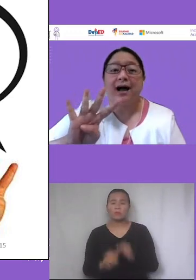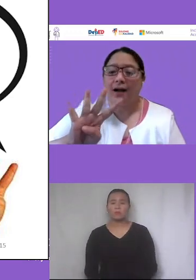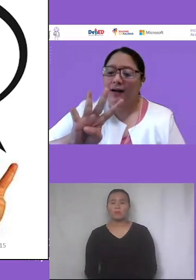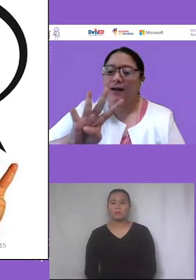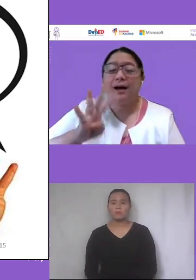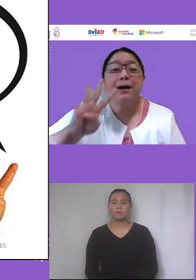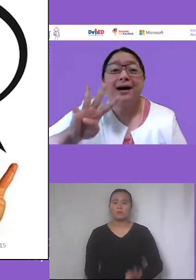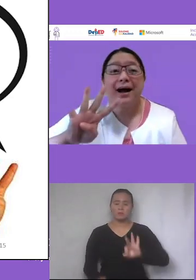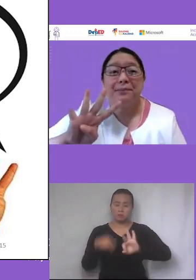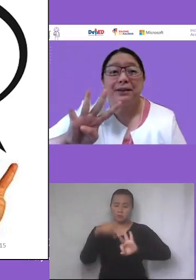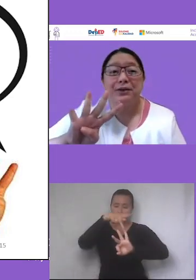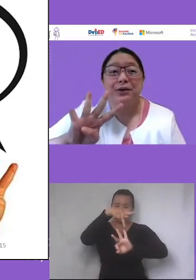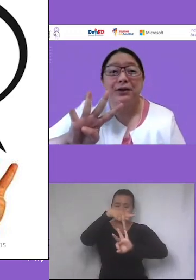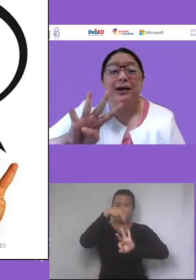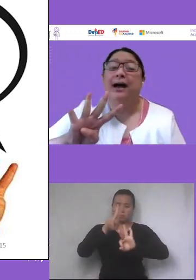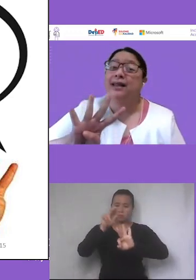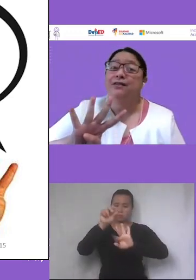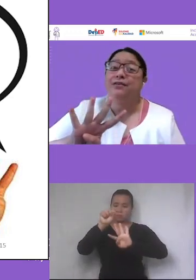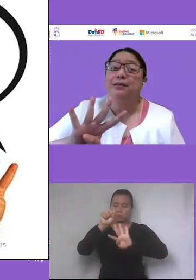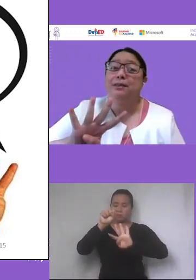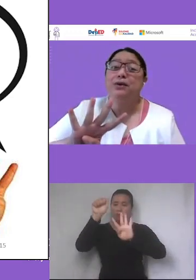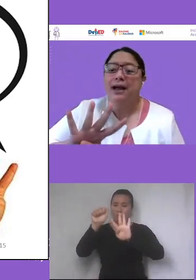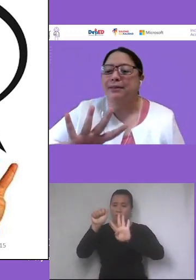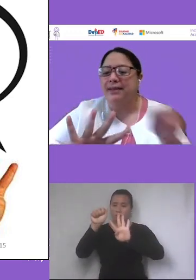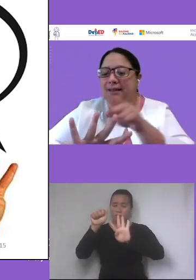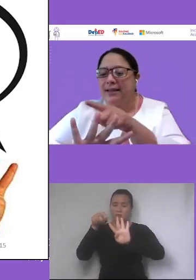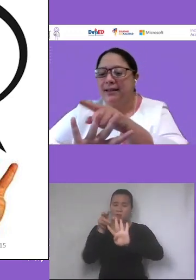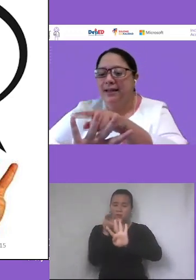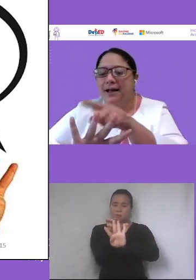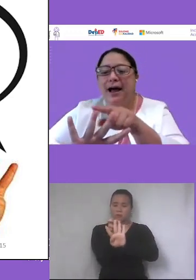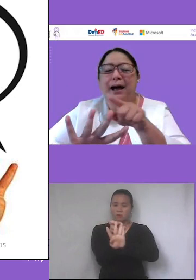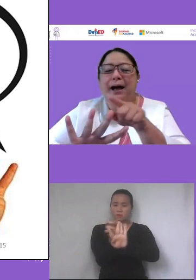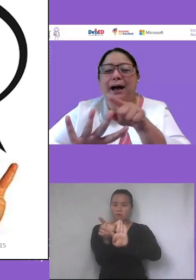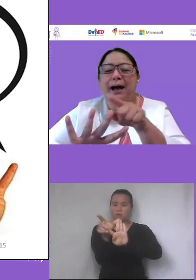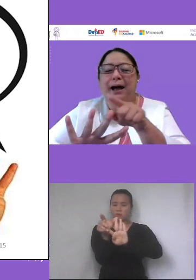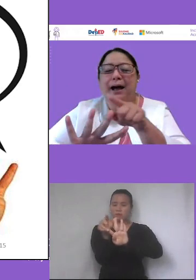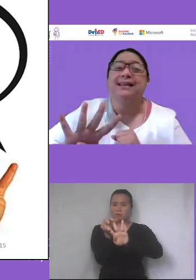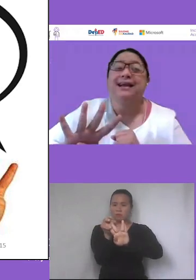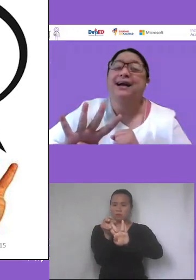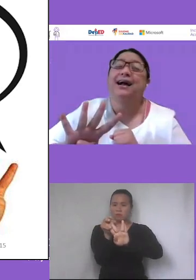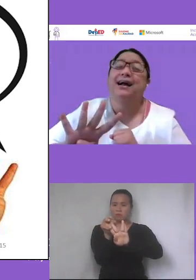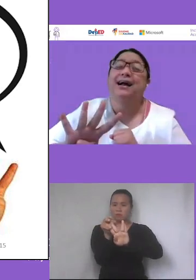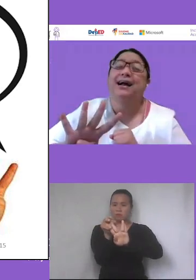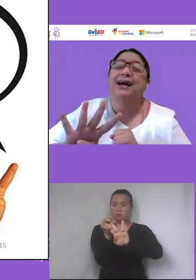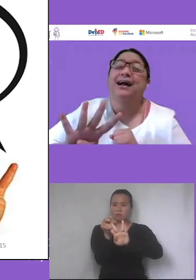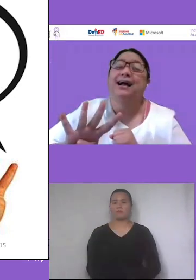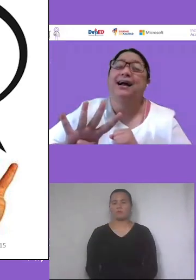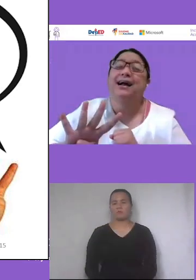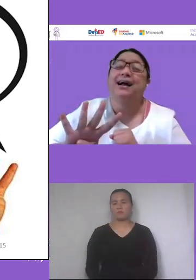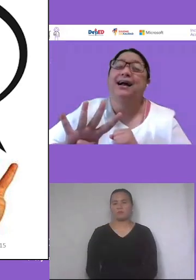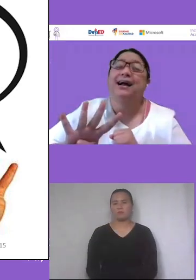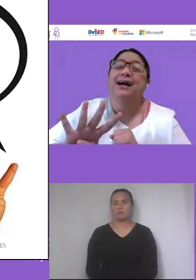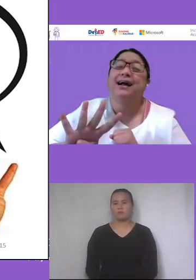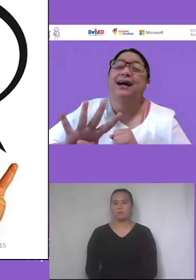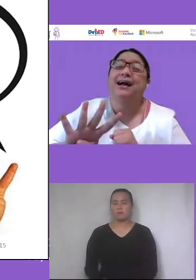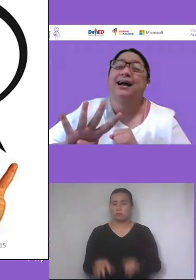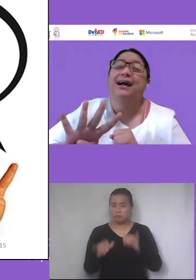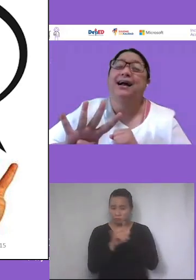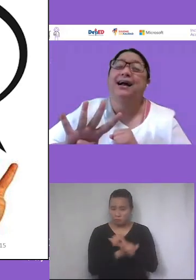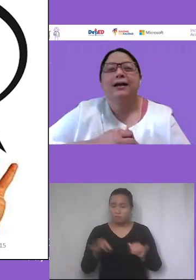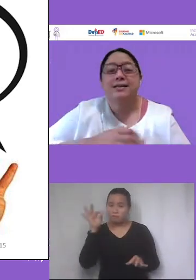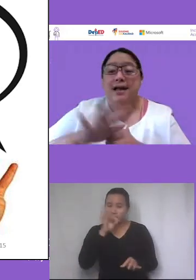P-U-S-A. Aba, apat yun. At dahil Filipino ang gamit natin, apat rin na titik ang gagamitin din natin sa bawat